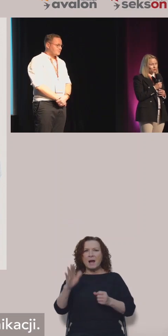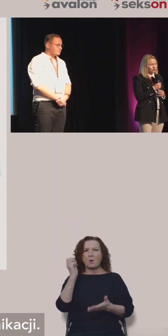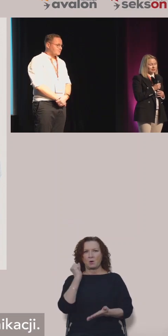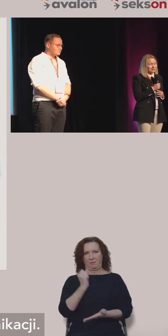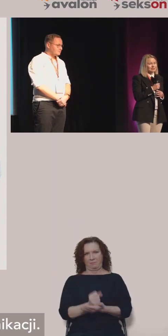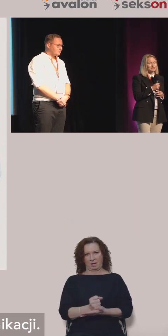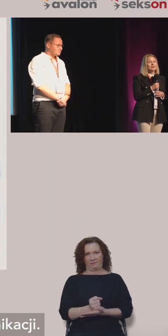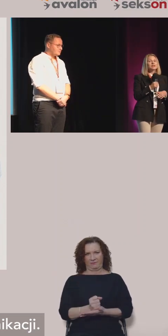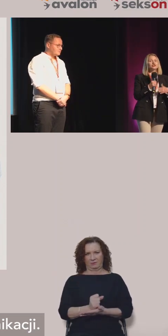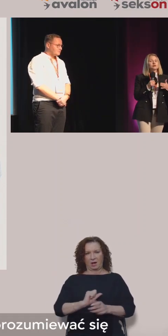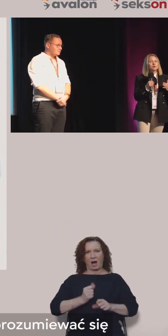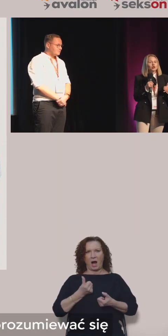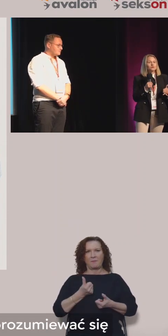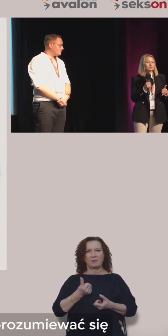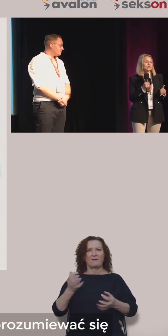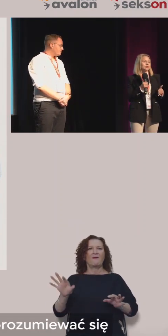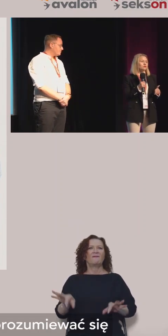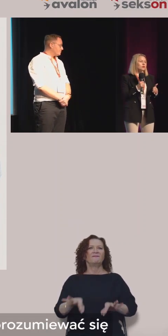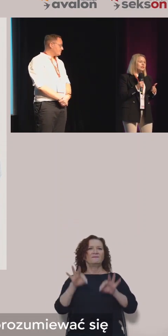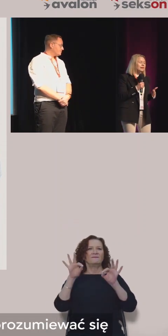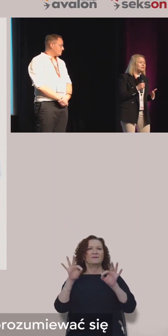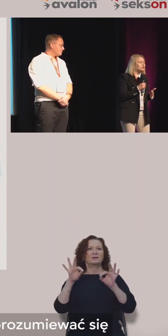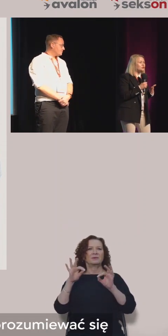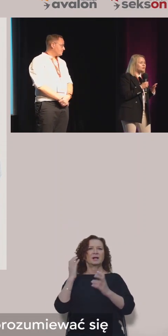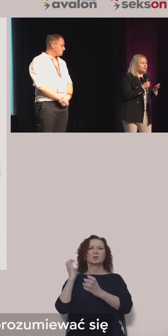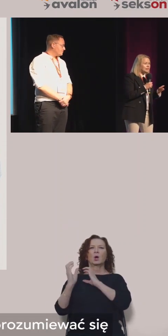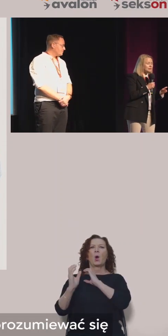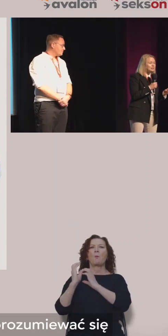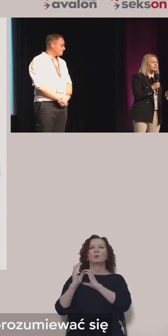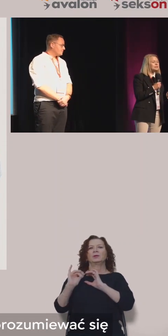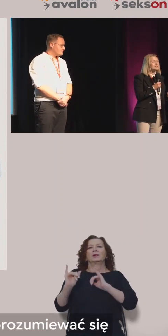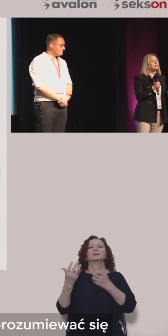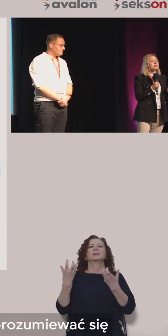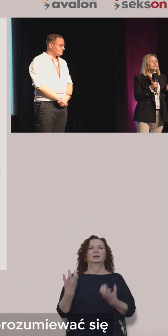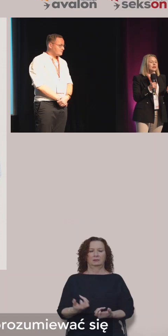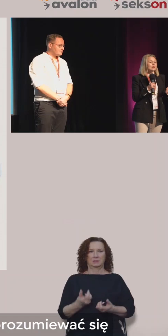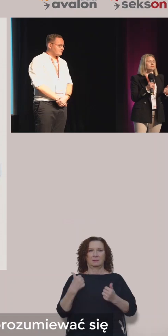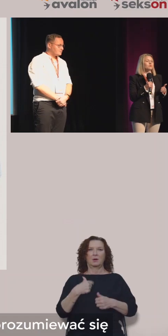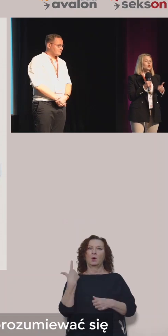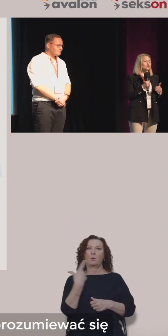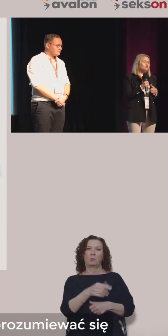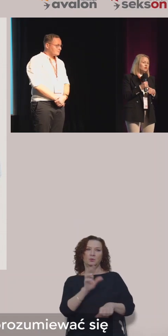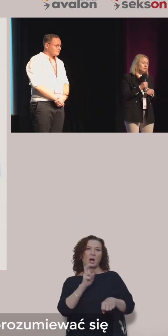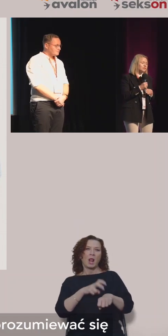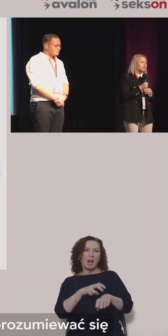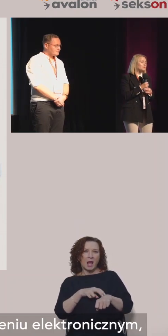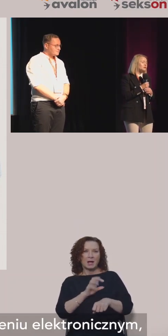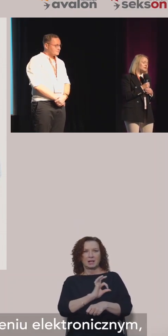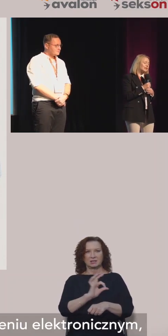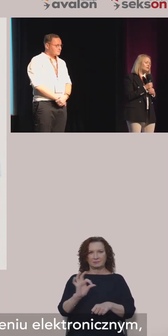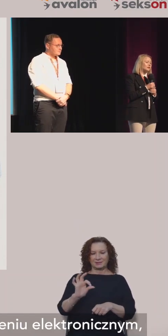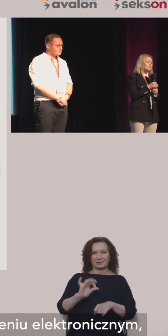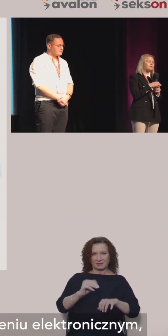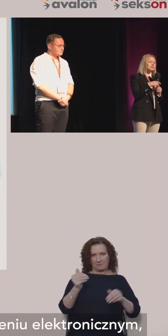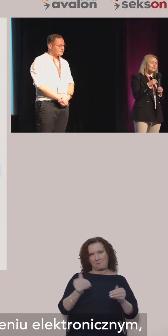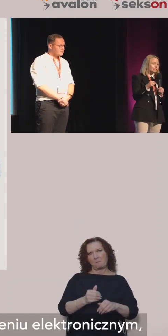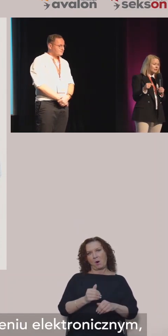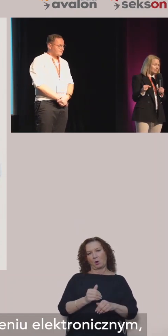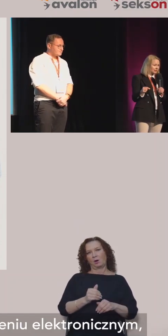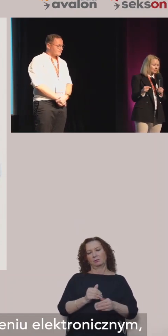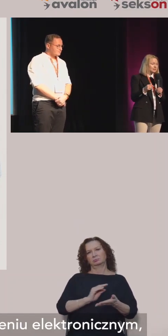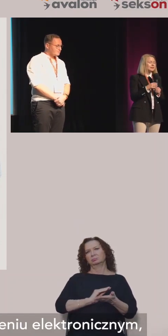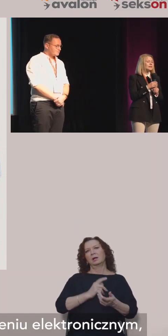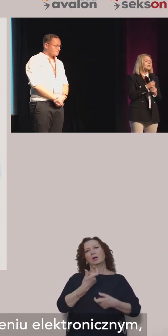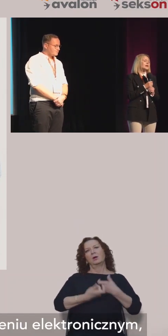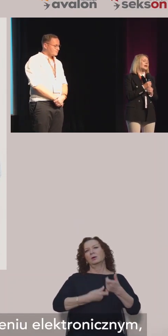formy komunikacji. Czyli mogą wybrać się do lekarza czy do specjalisty i tam porozumiewać się na podstawie pisania